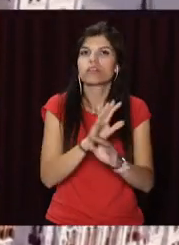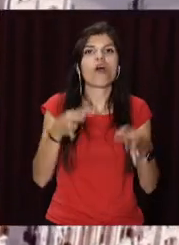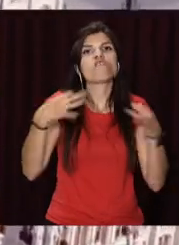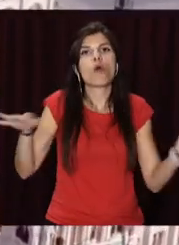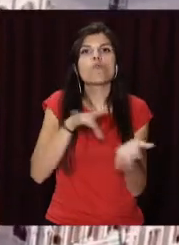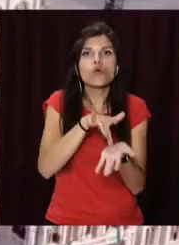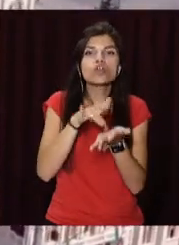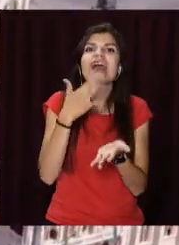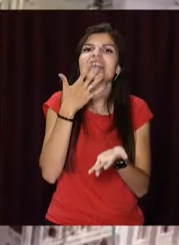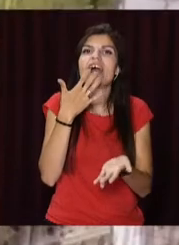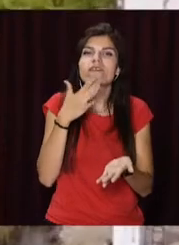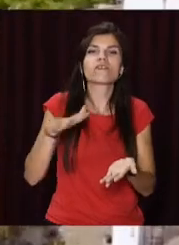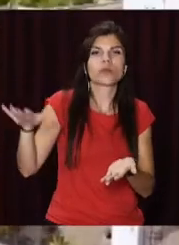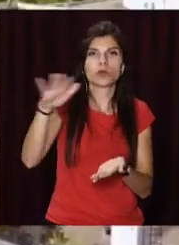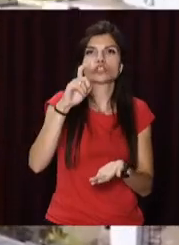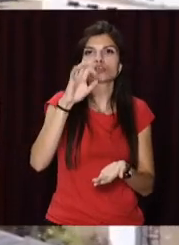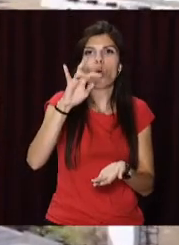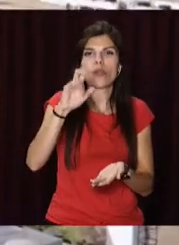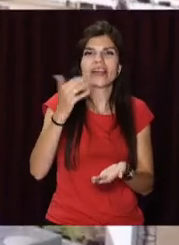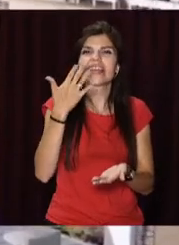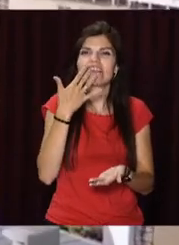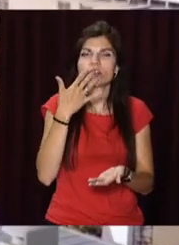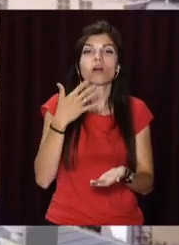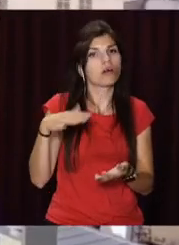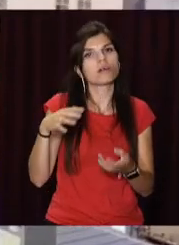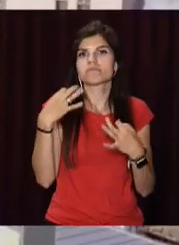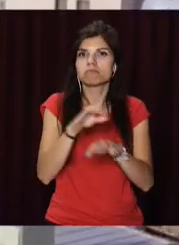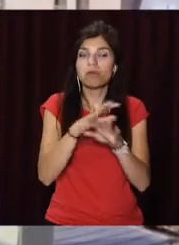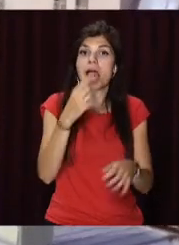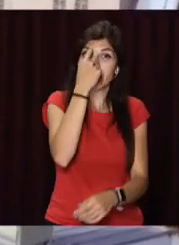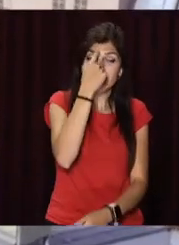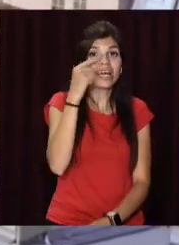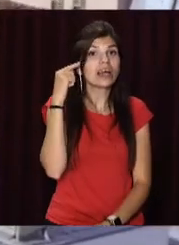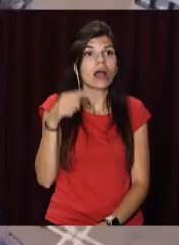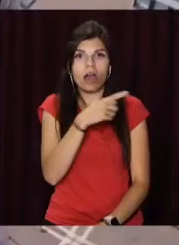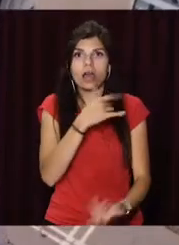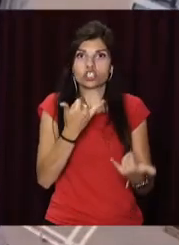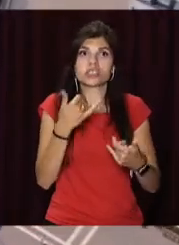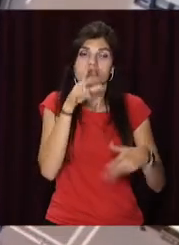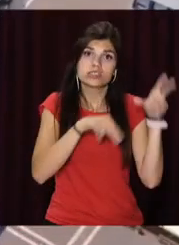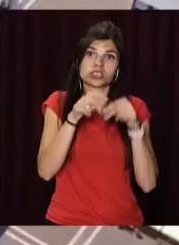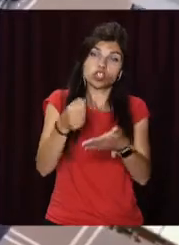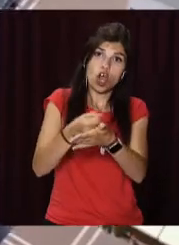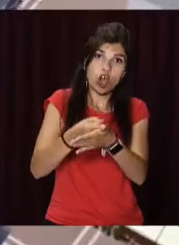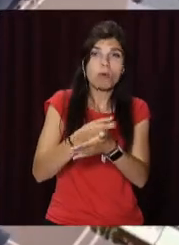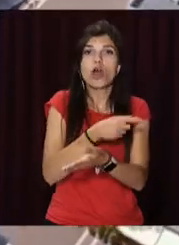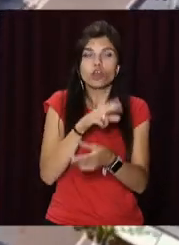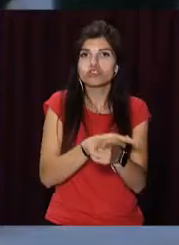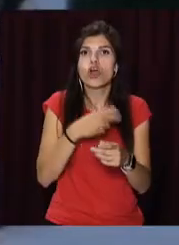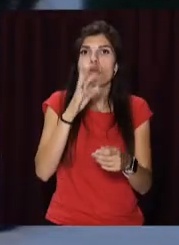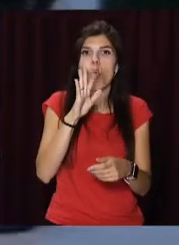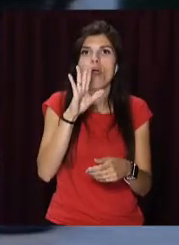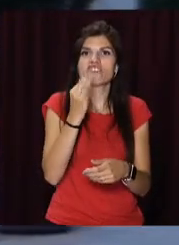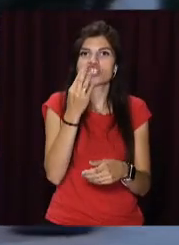вільно подорожувати єврозоною. Однак гендиректор Інституту сироватки Індії намагається домогтися визнання свого препарату